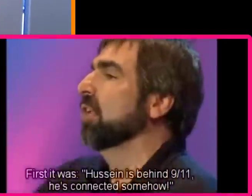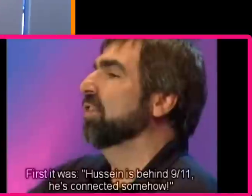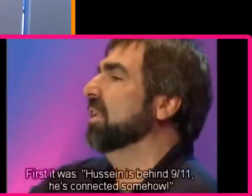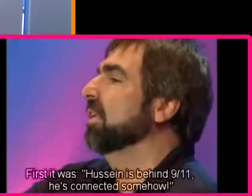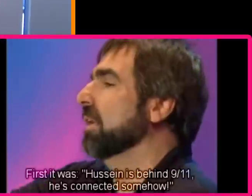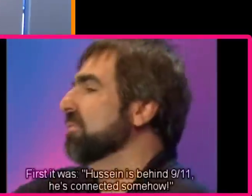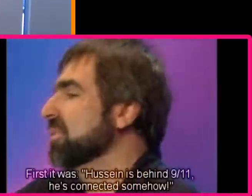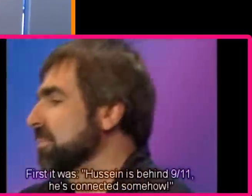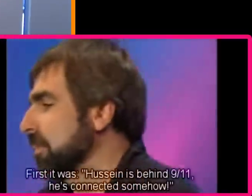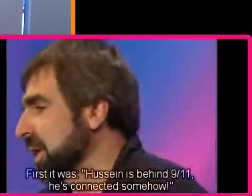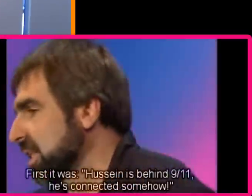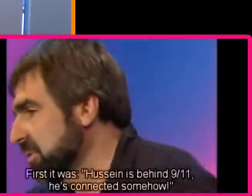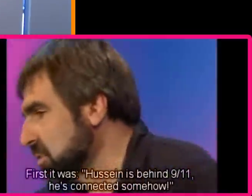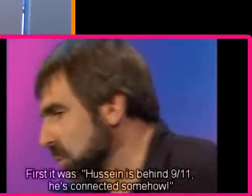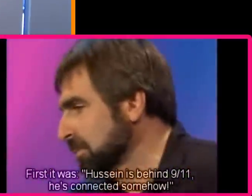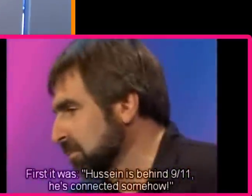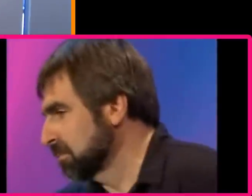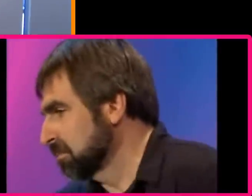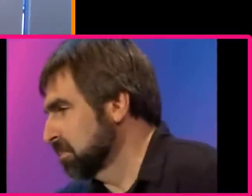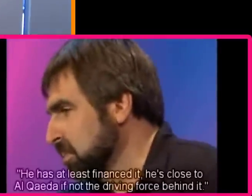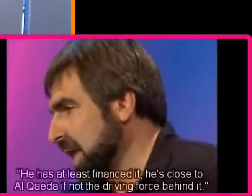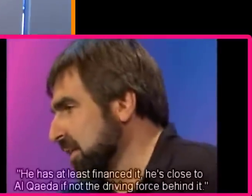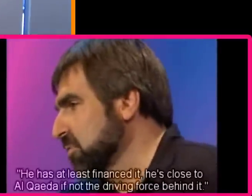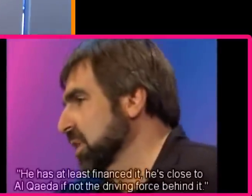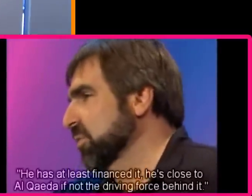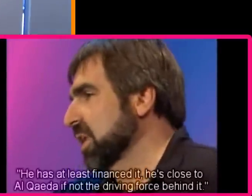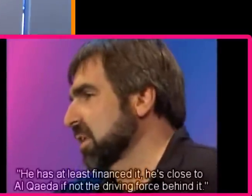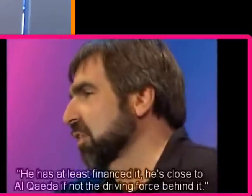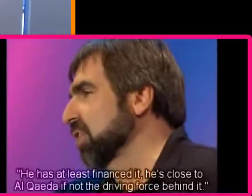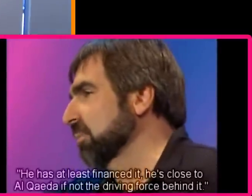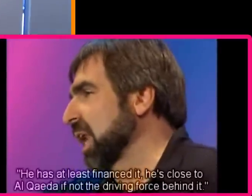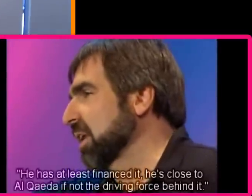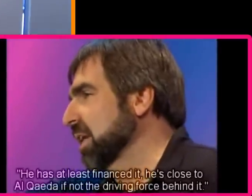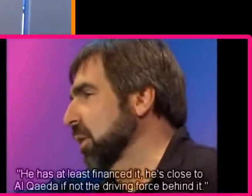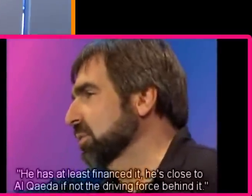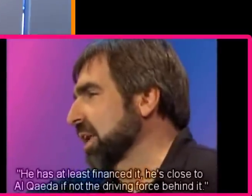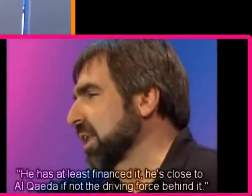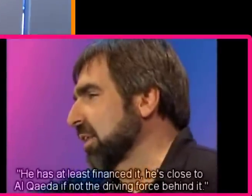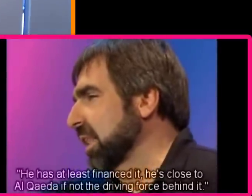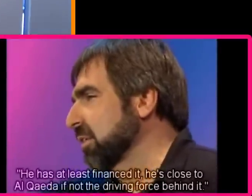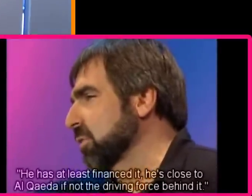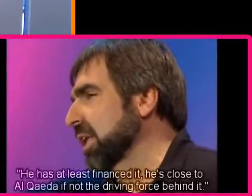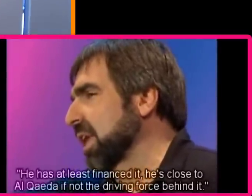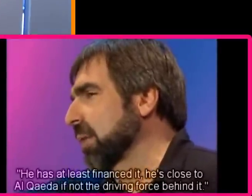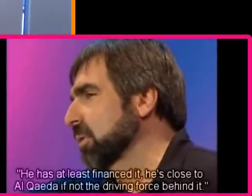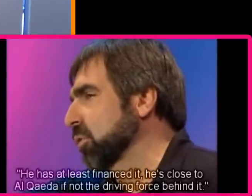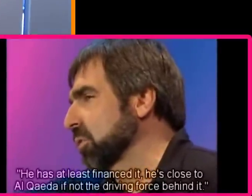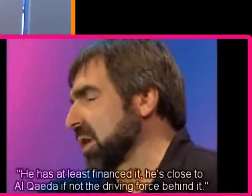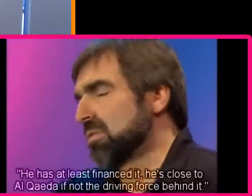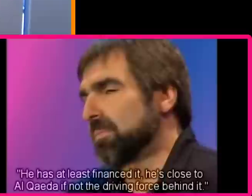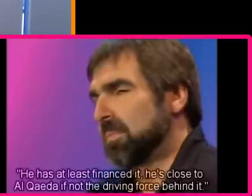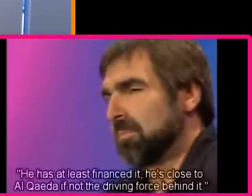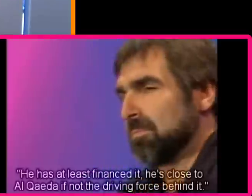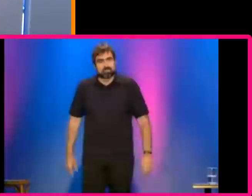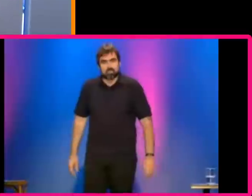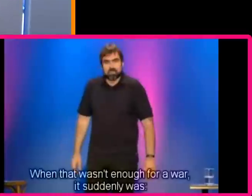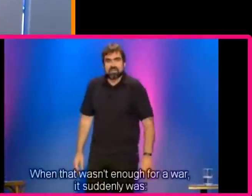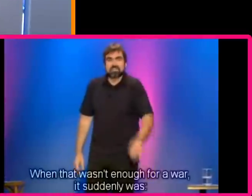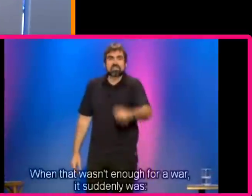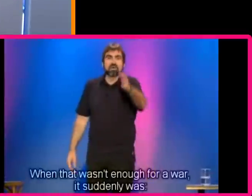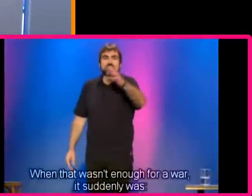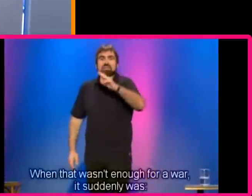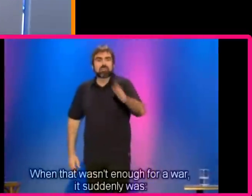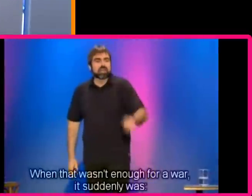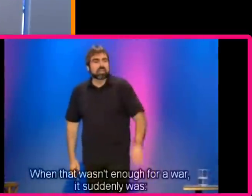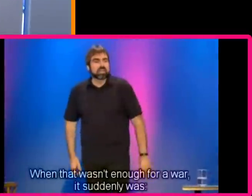der steckt hinter dem fc september hat damit zu tun hat dass zumindest finanziert er steckt mit al qaida unter einer decke wände nicht so gerne treiben der motor ist als